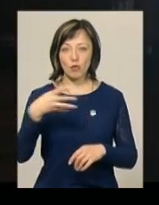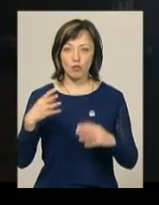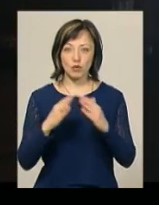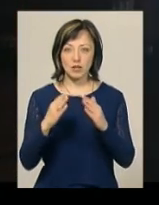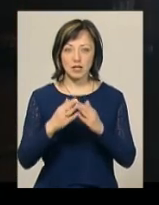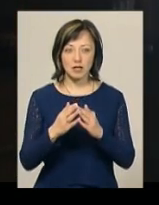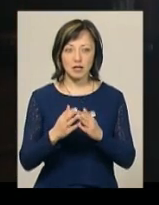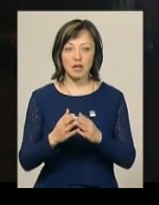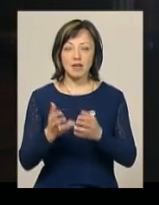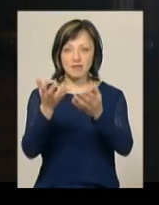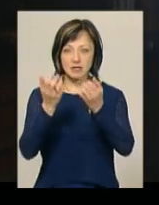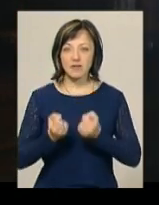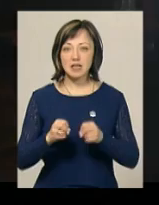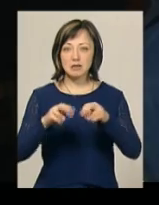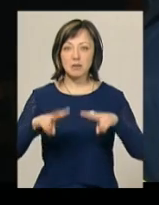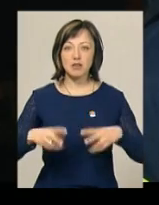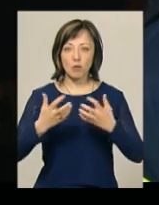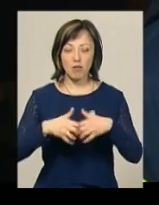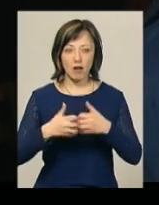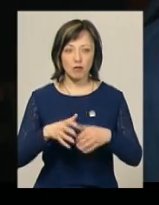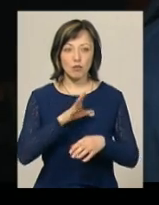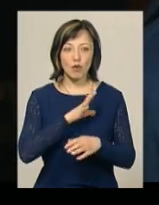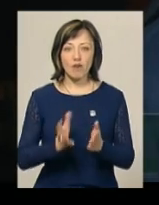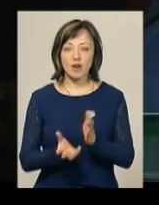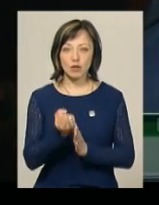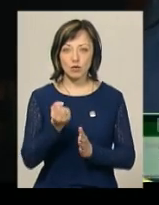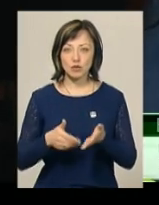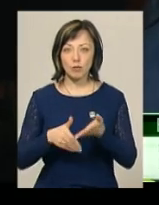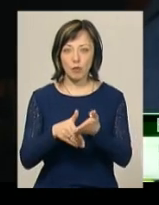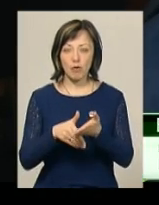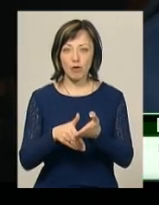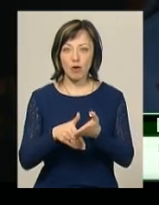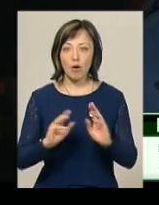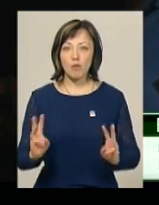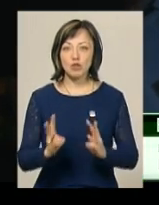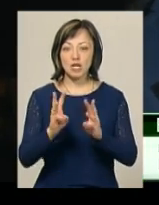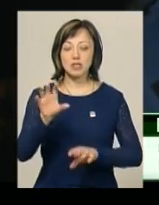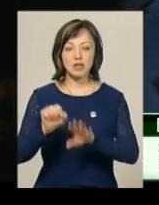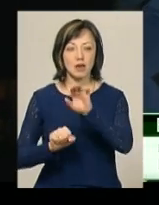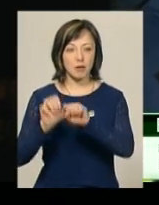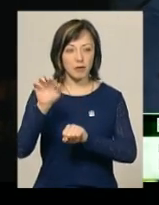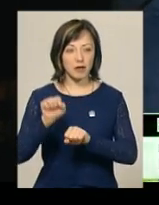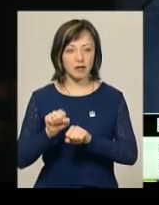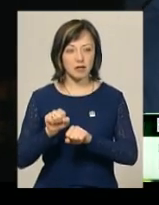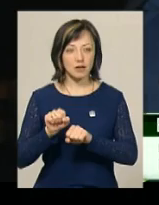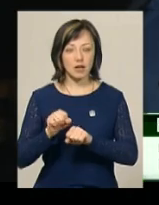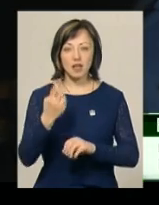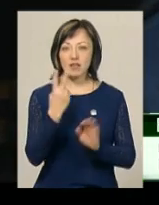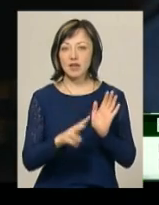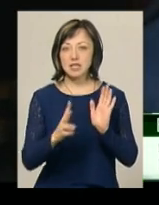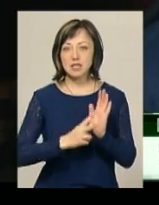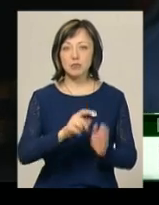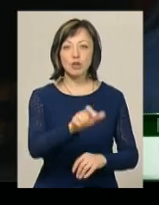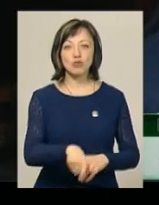будівлі діставали за допомогою спецобладнання. Було врятовано за допомогою пожежних драбин 27